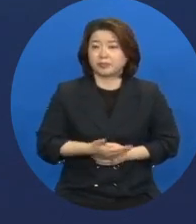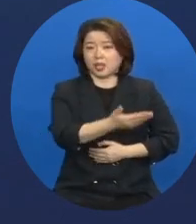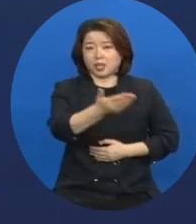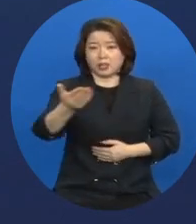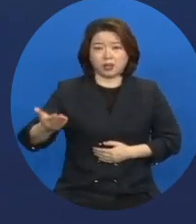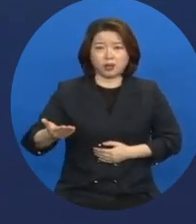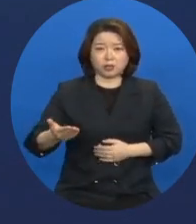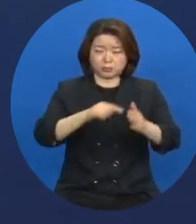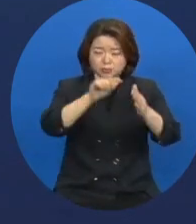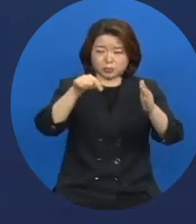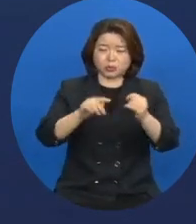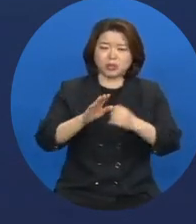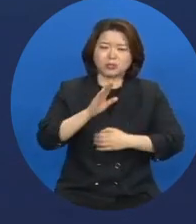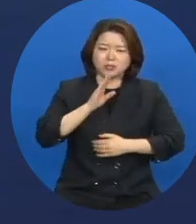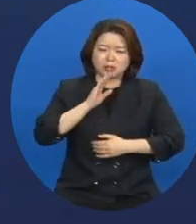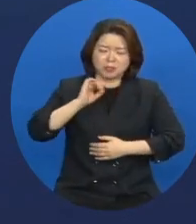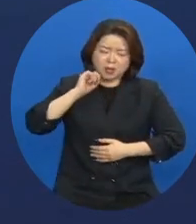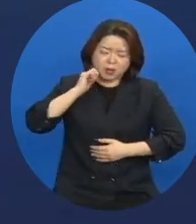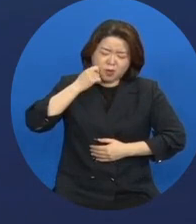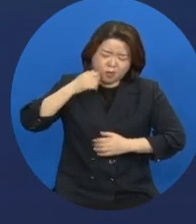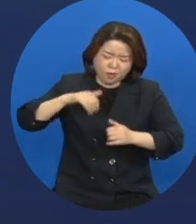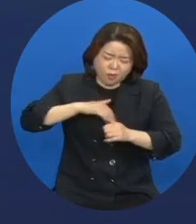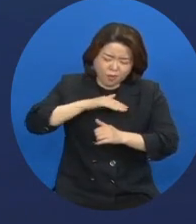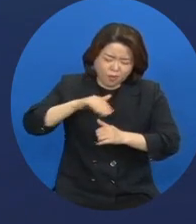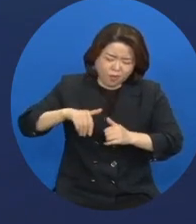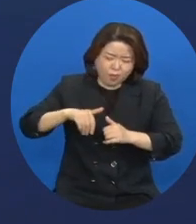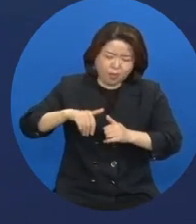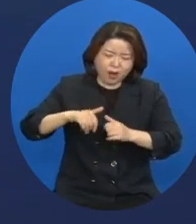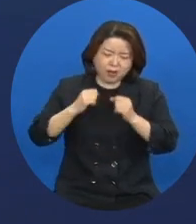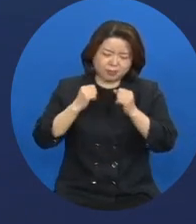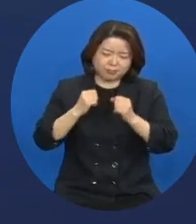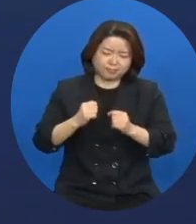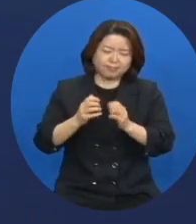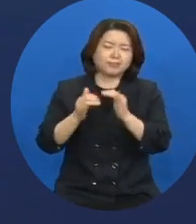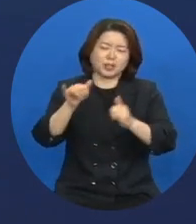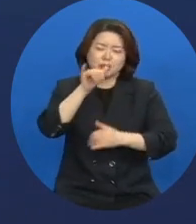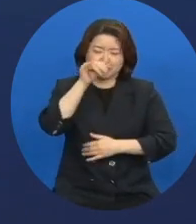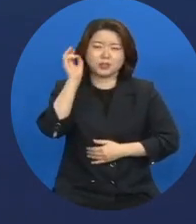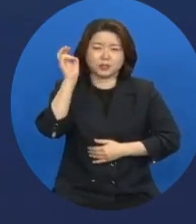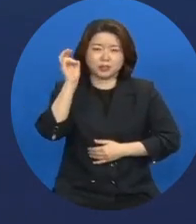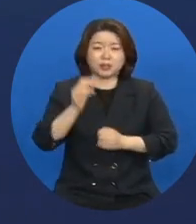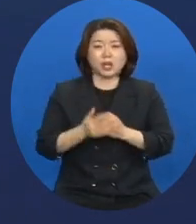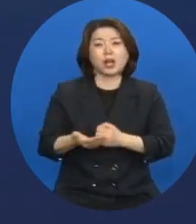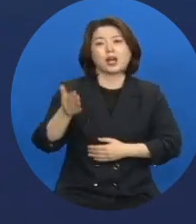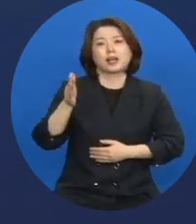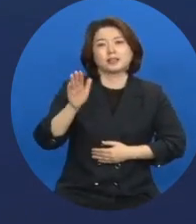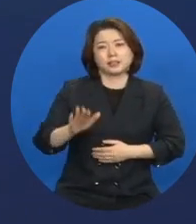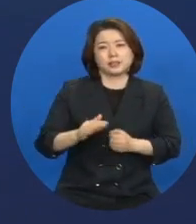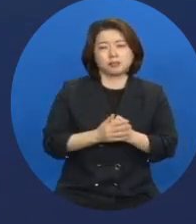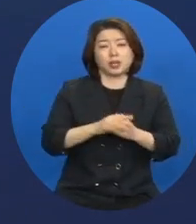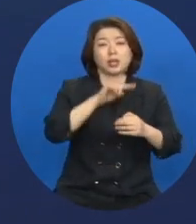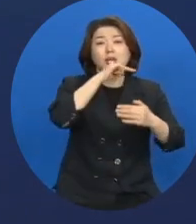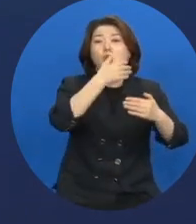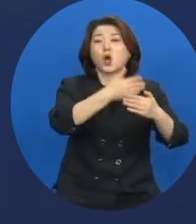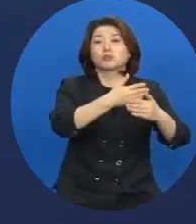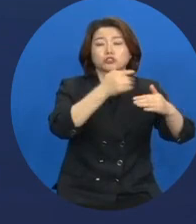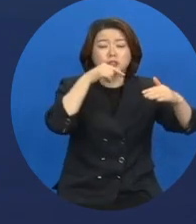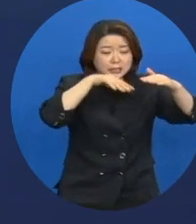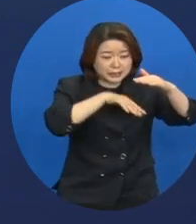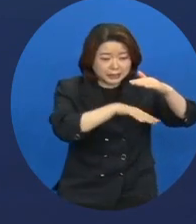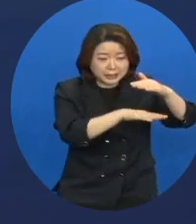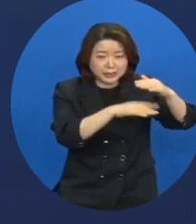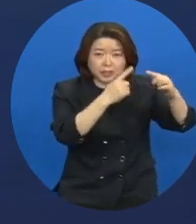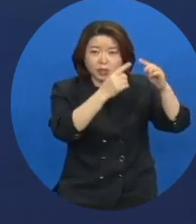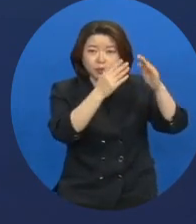여러분 중에는 정말 기가 막힌 어려운 처지에 있는 분들도 있을 겁니다. 그러나 북한에 있는 지하교회